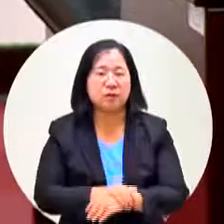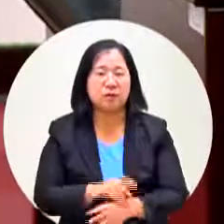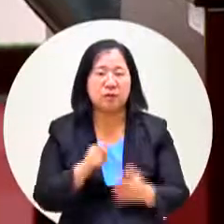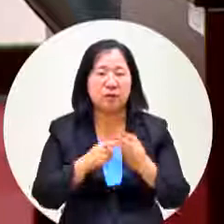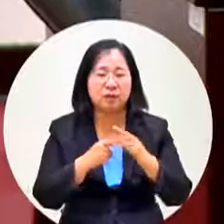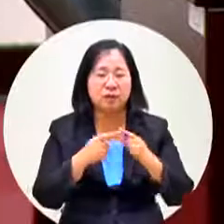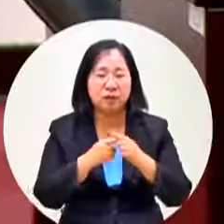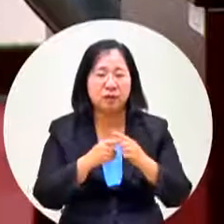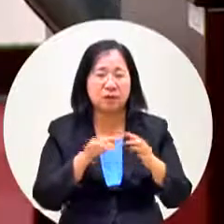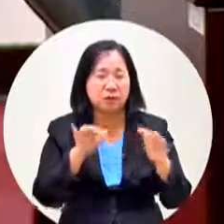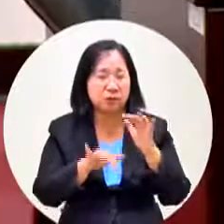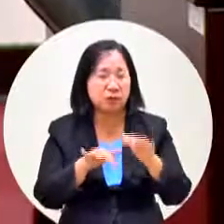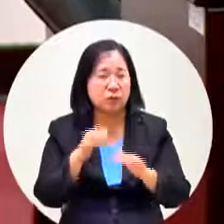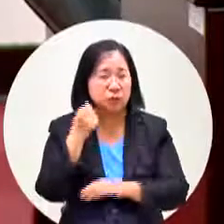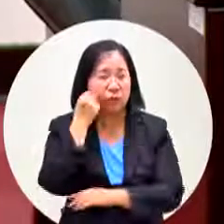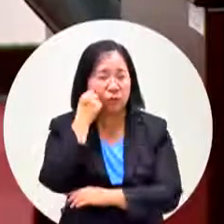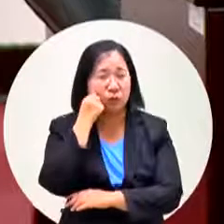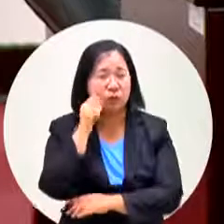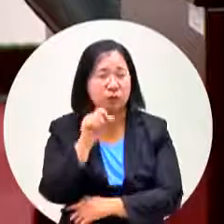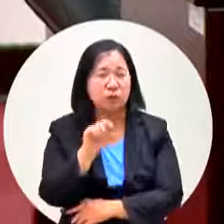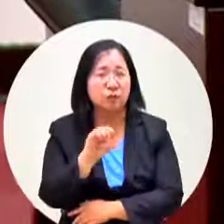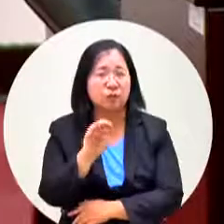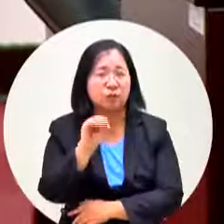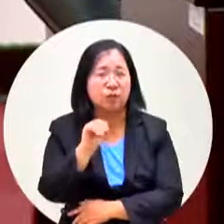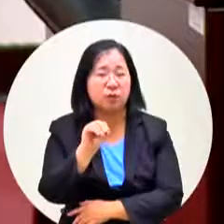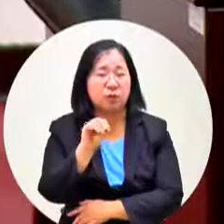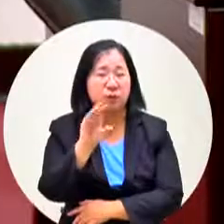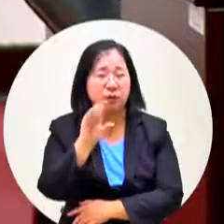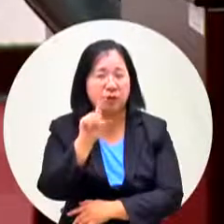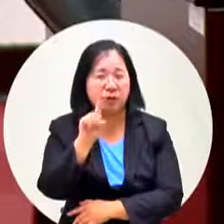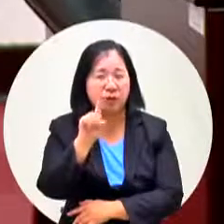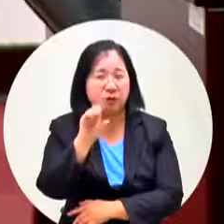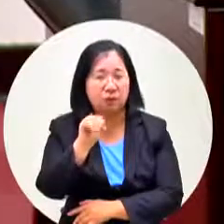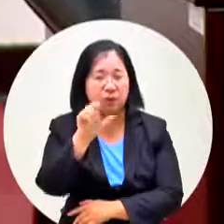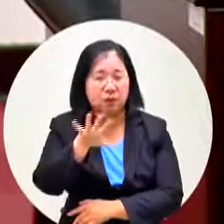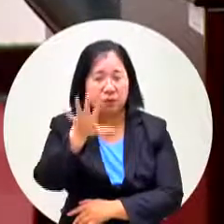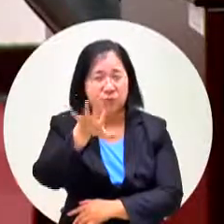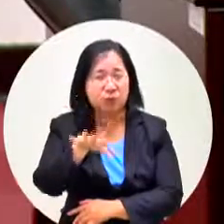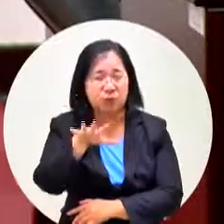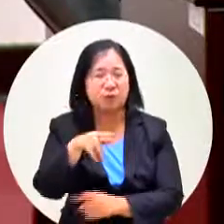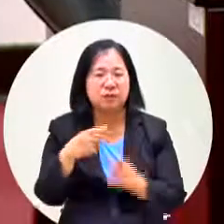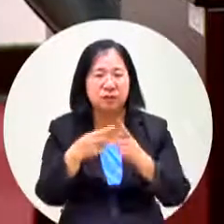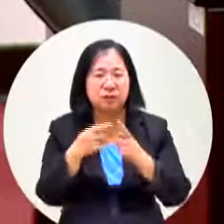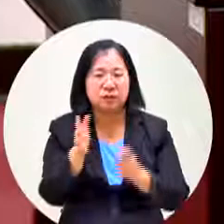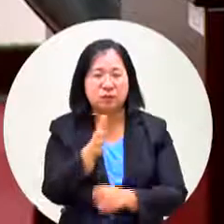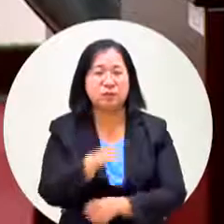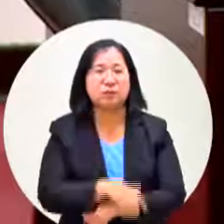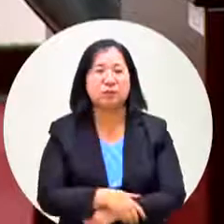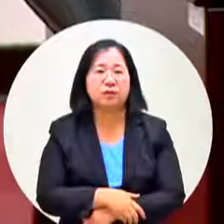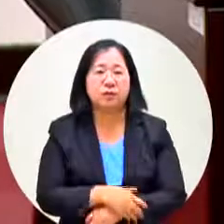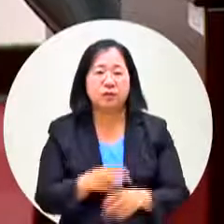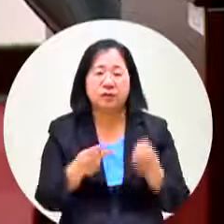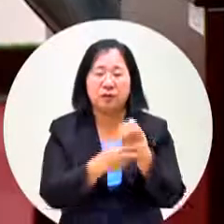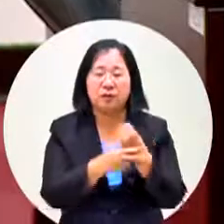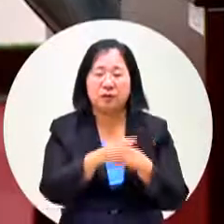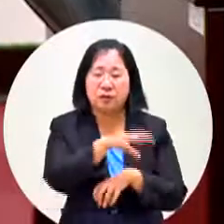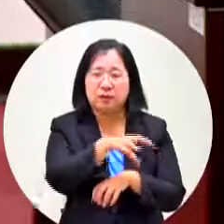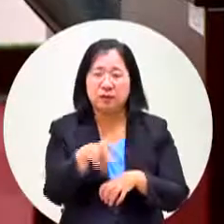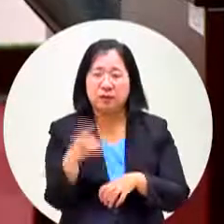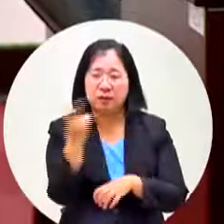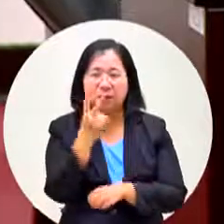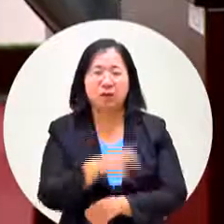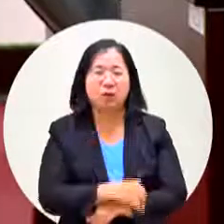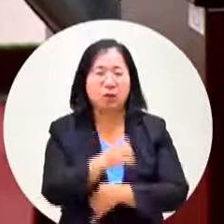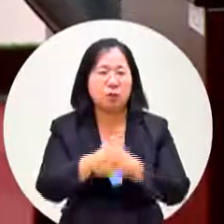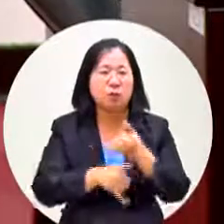另外就是讲在咱。八十一期大寮从化区内底吼，伊只有两个例